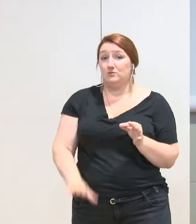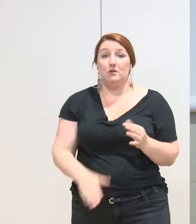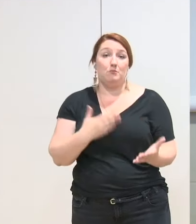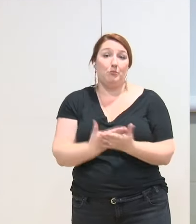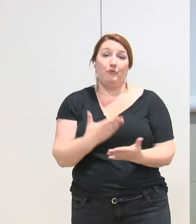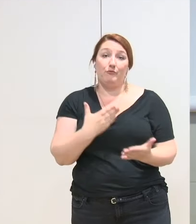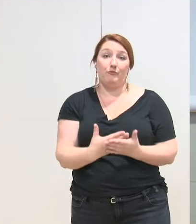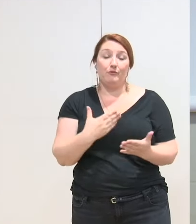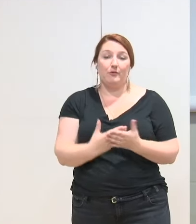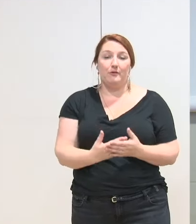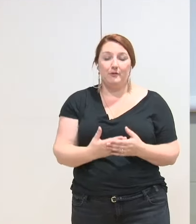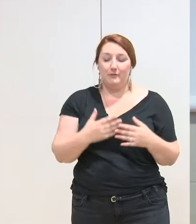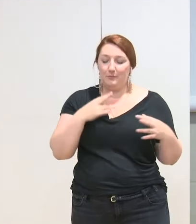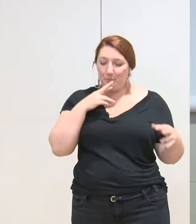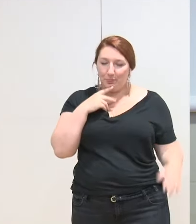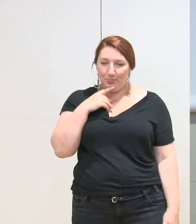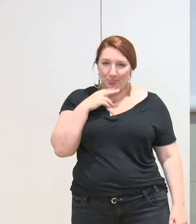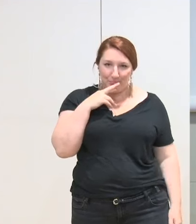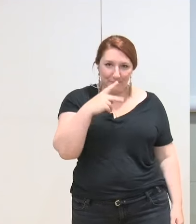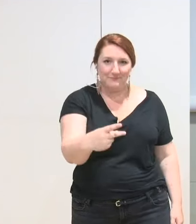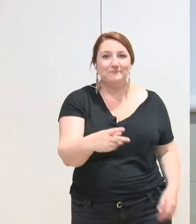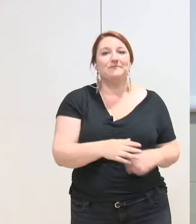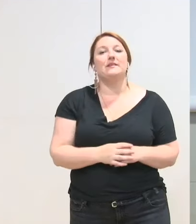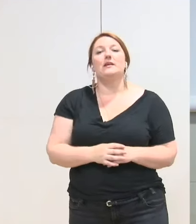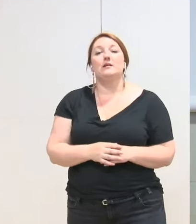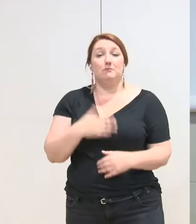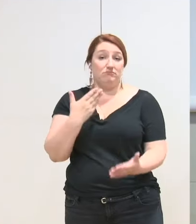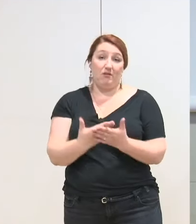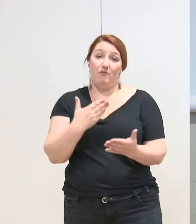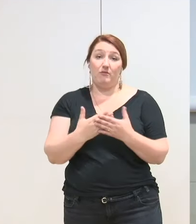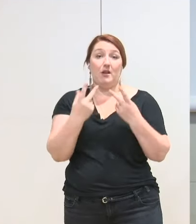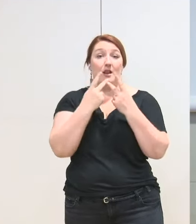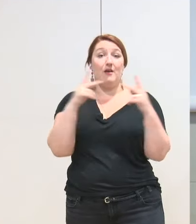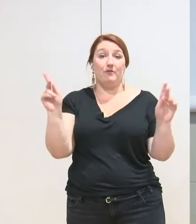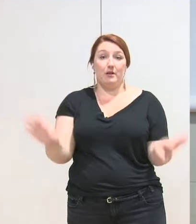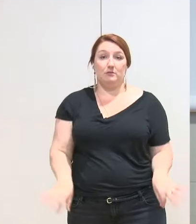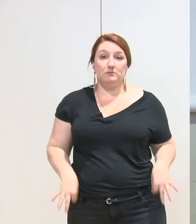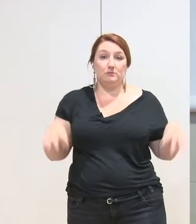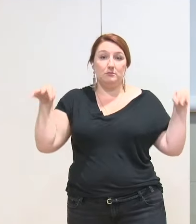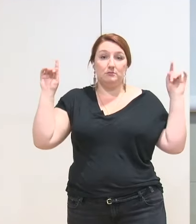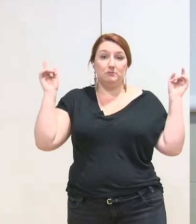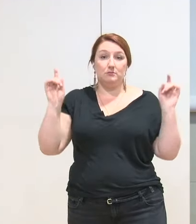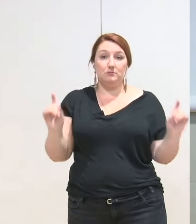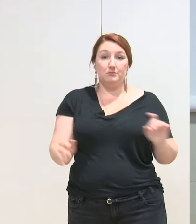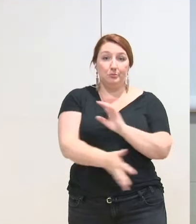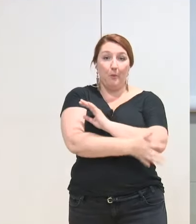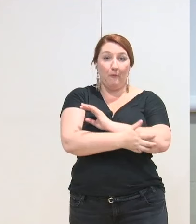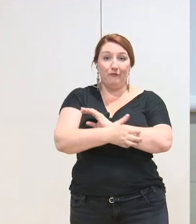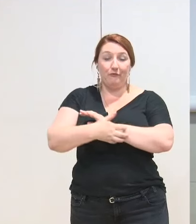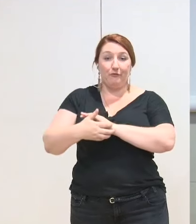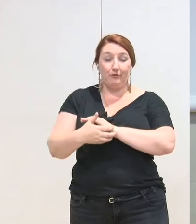la l'appauvrissement de la ville dans une période où les politiques publiques